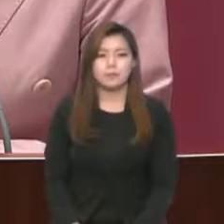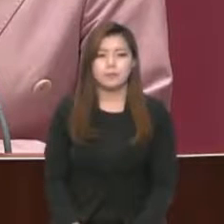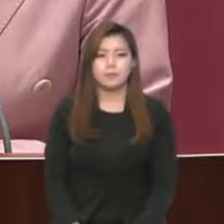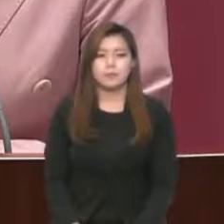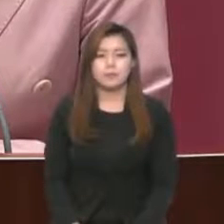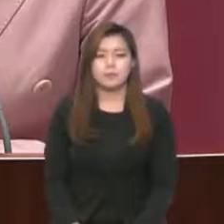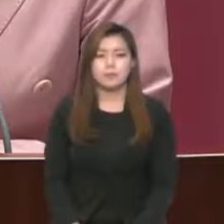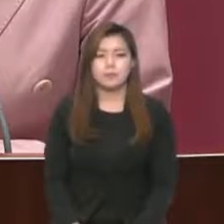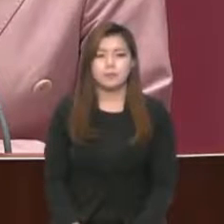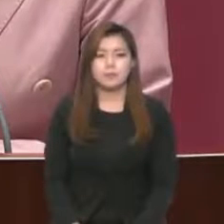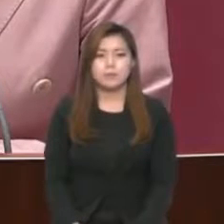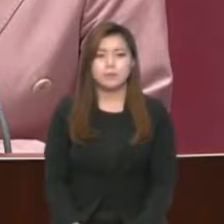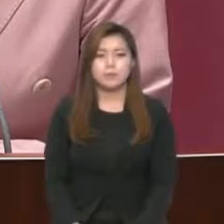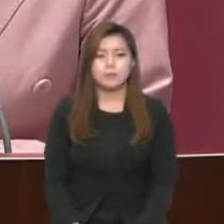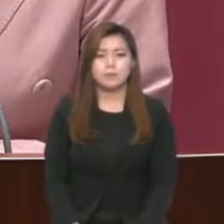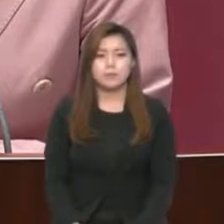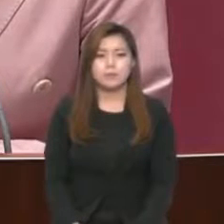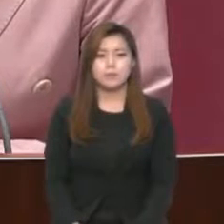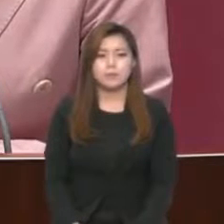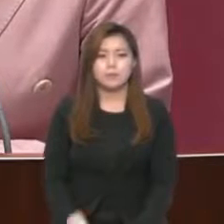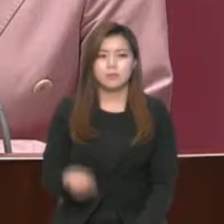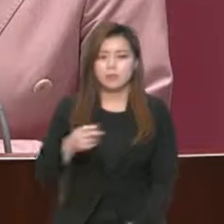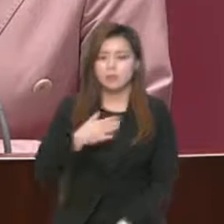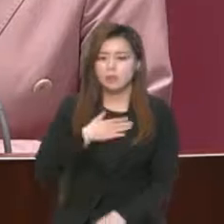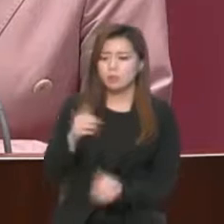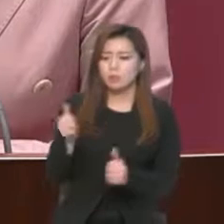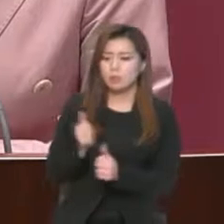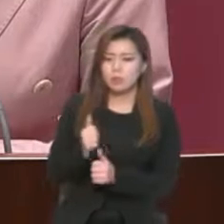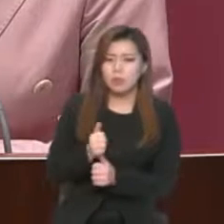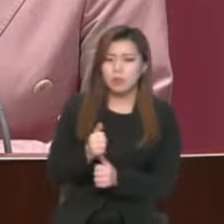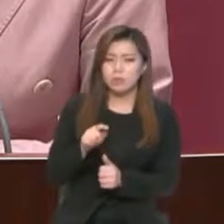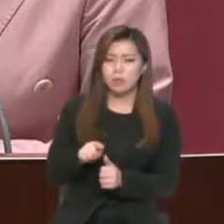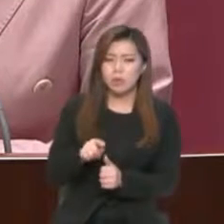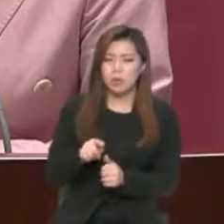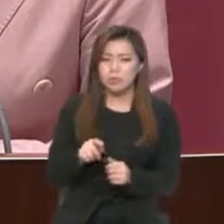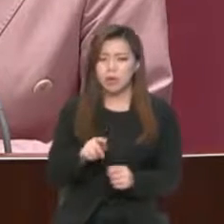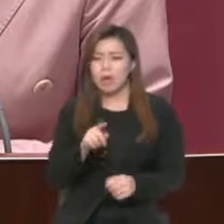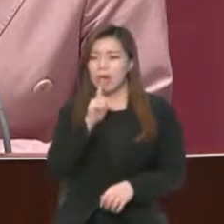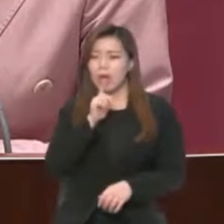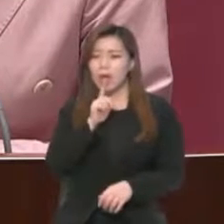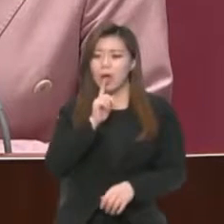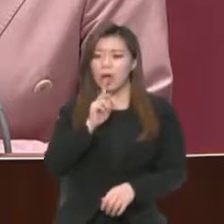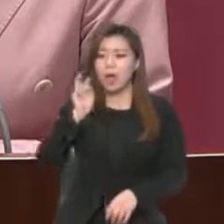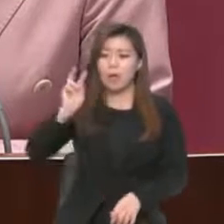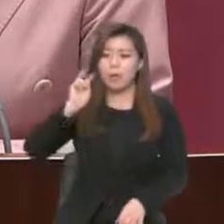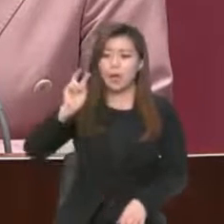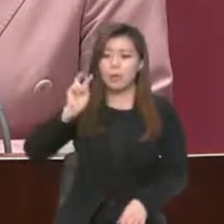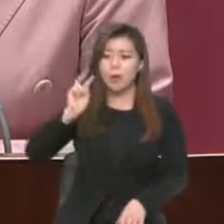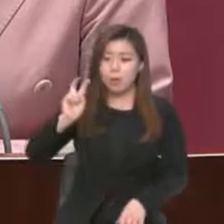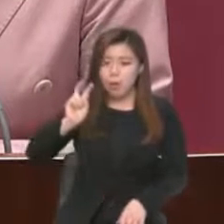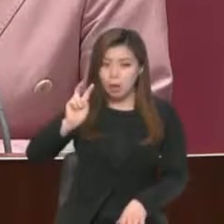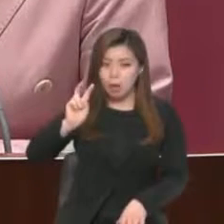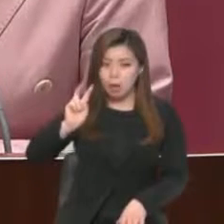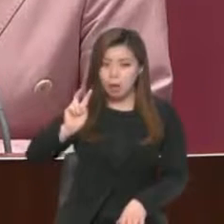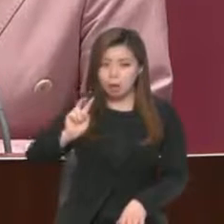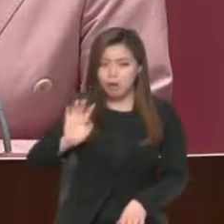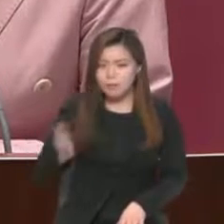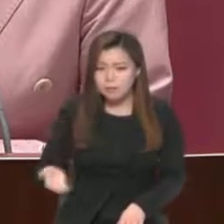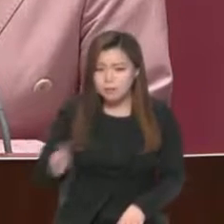보좌관이 그런저런 얘기를 이미 했지 않았겠느냐 하셔도 저의 당시에 그 특수한